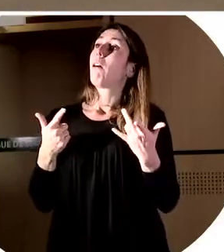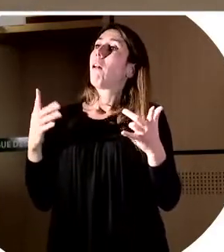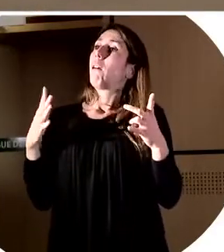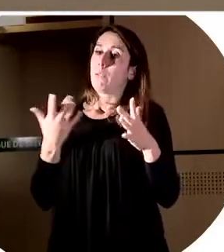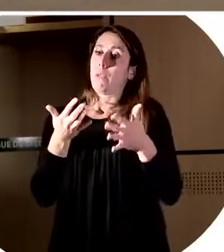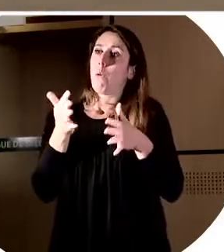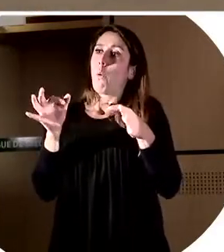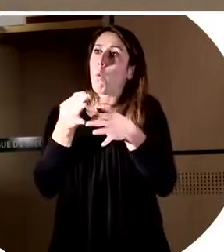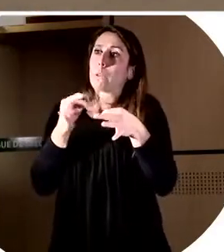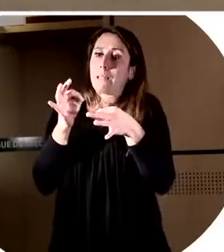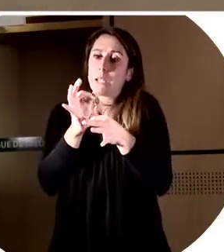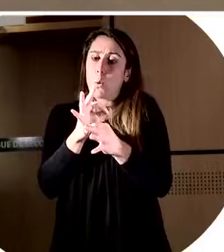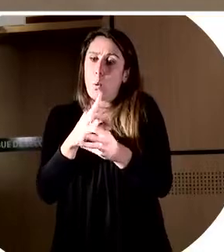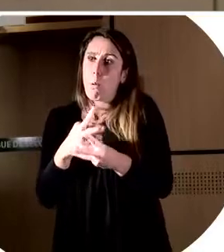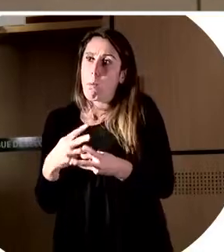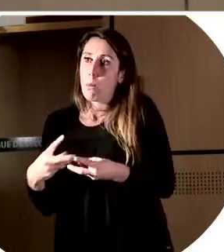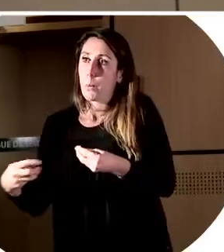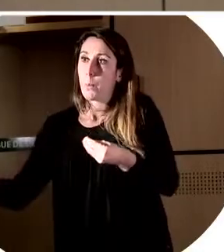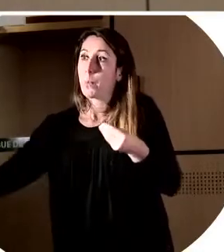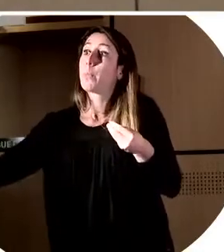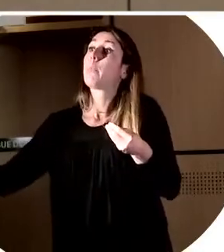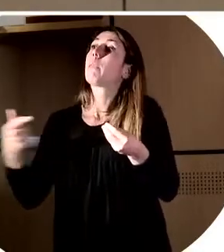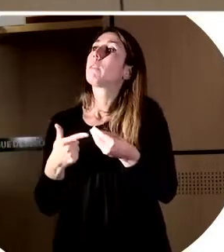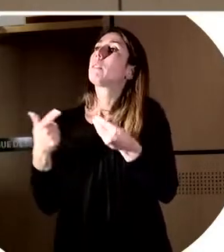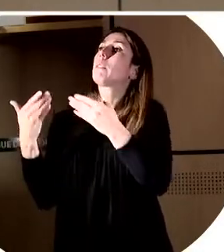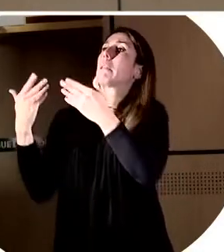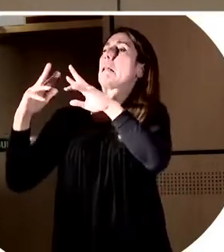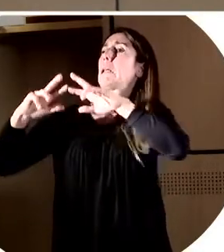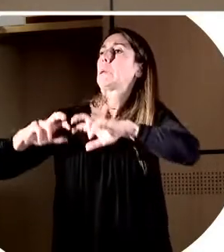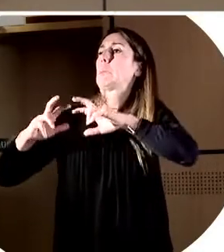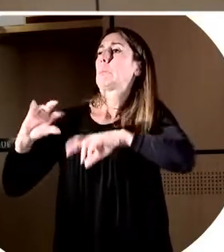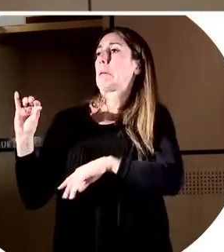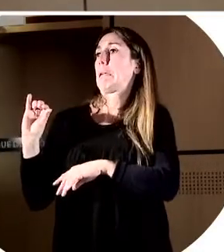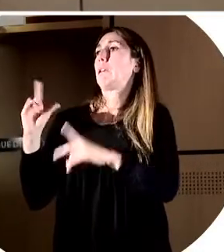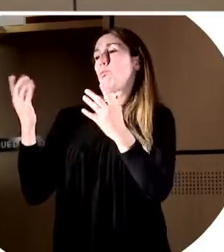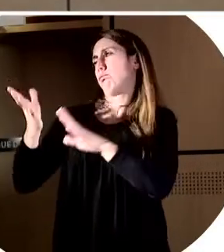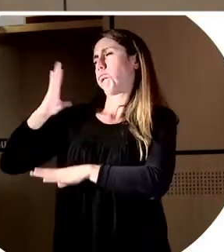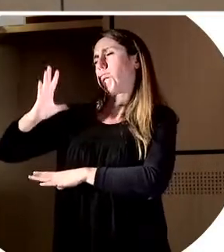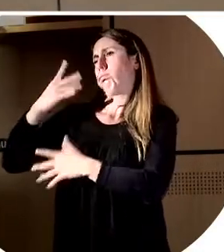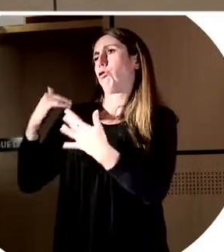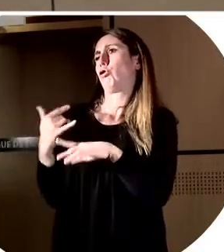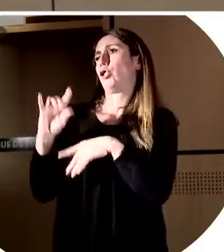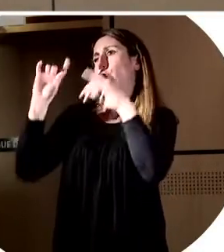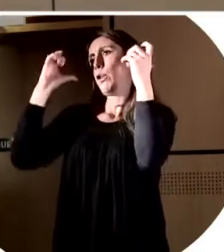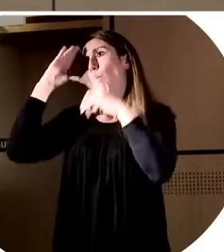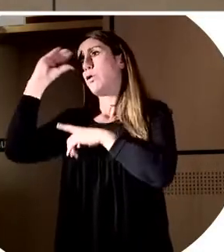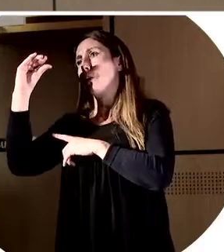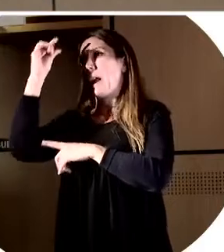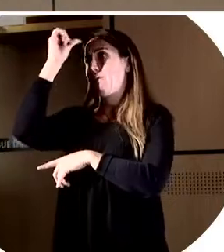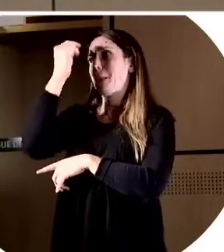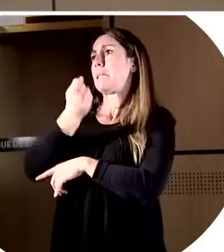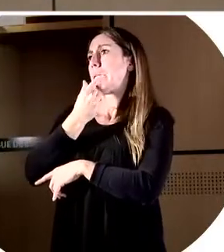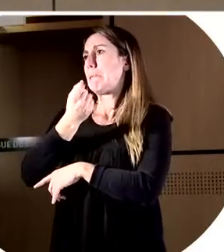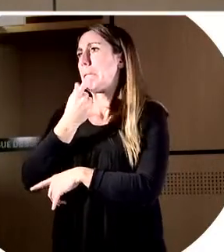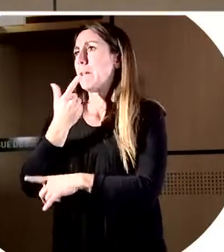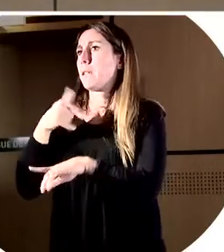concentrations est une étude qui est faite depuis longtemps par les industries pharmaceutiques et les pharmacocinéticiens. C'est ce qu'on appelle